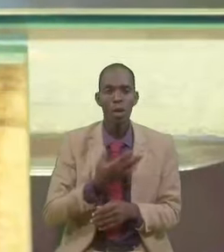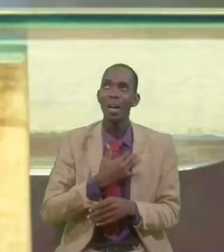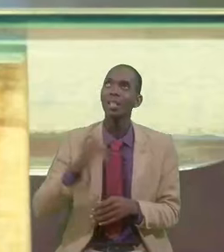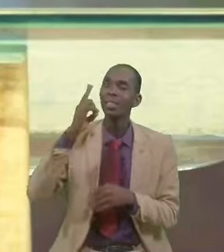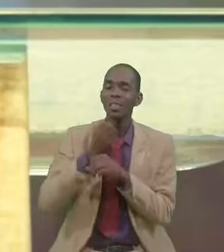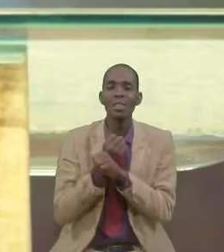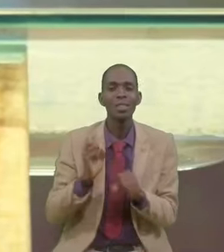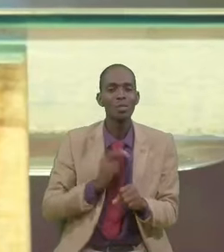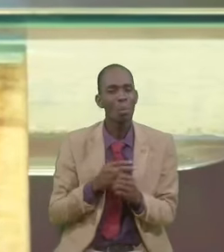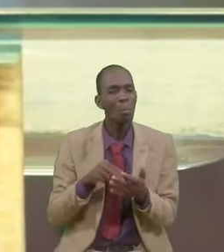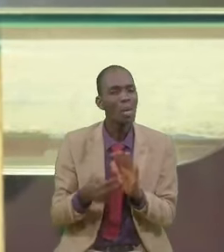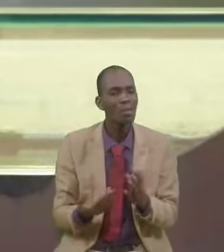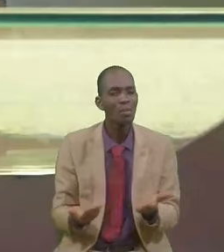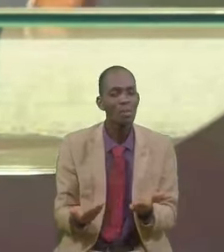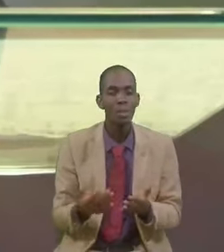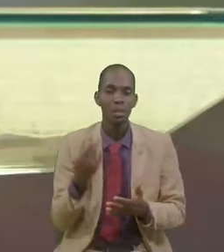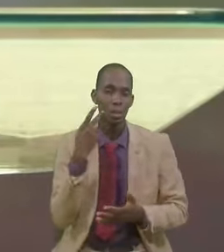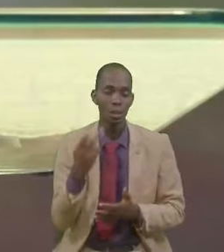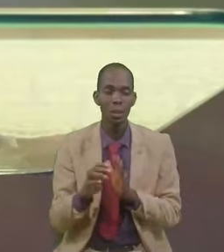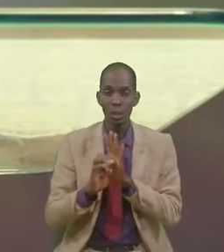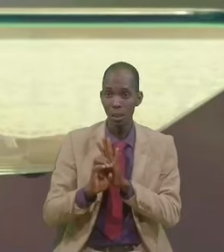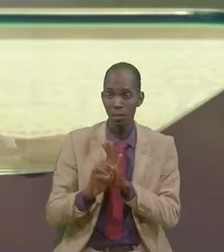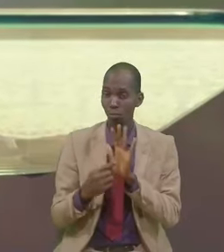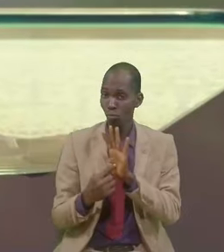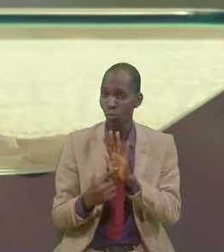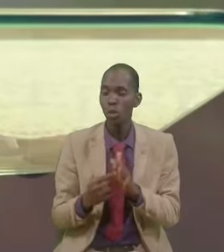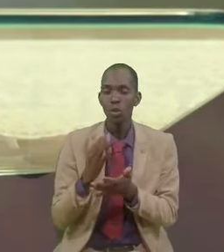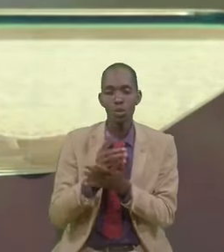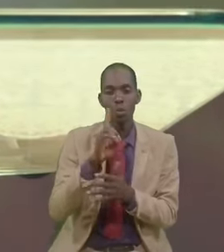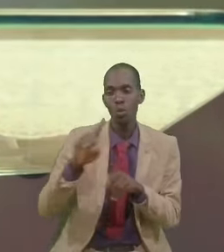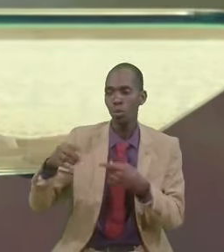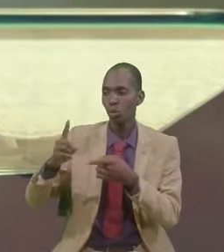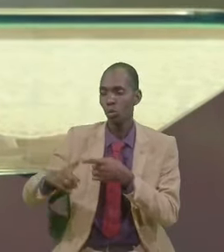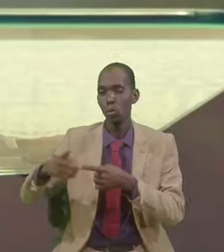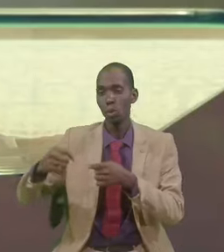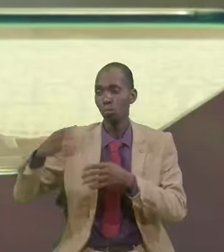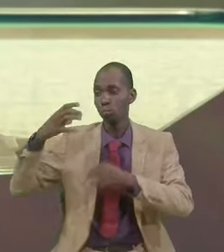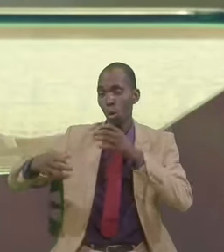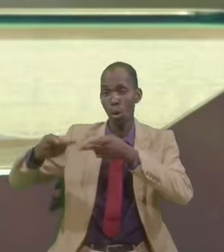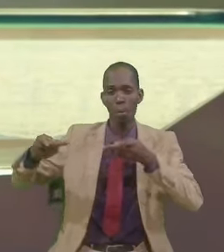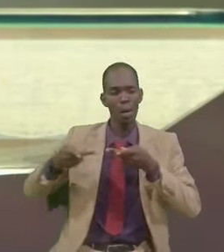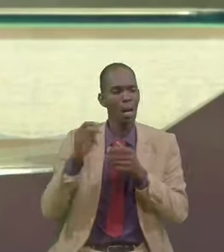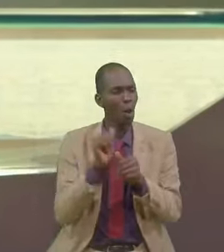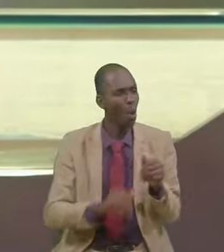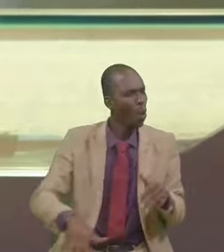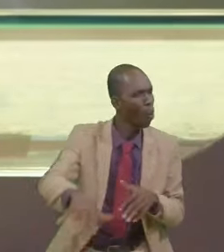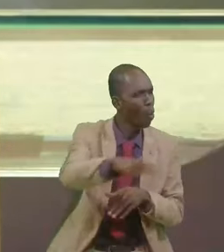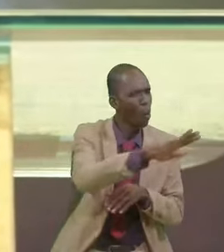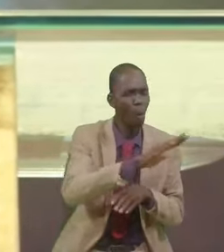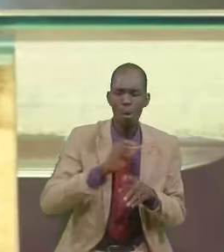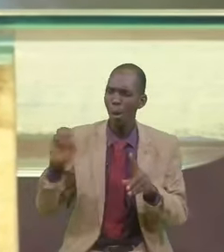justifie. Qu'est-ce que cela veut dire? C'est comme quelqu'un est allé au tribunal et tout le monde parle contre lui. Tout le